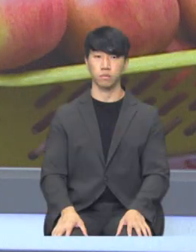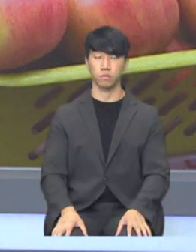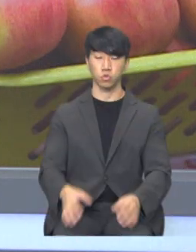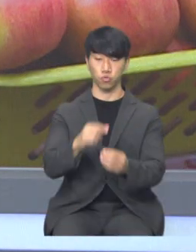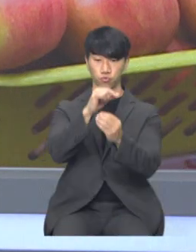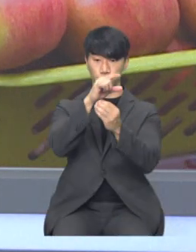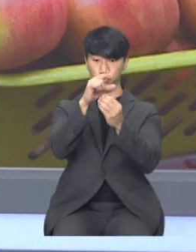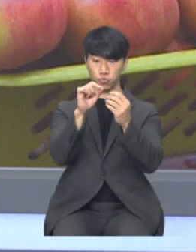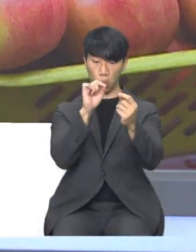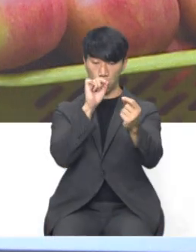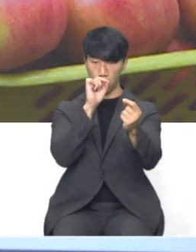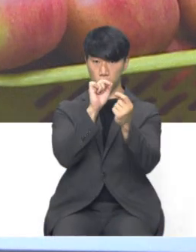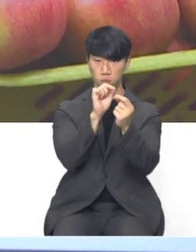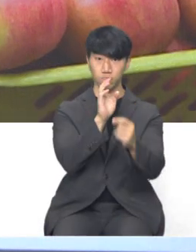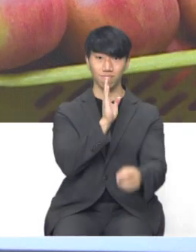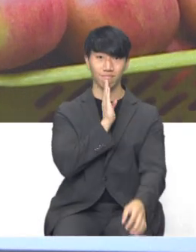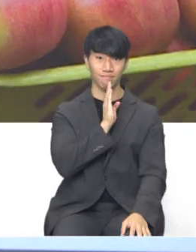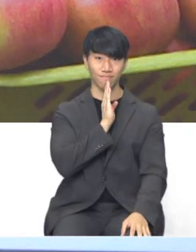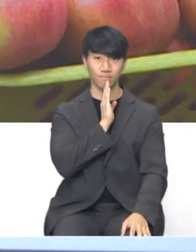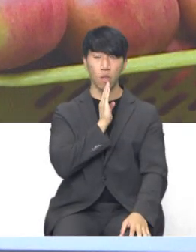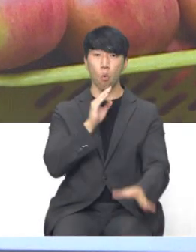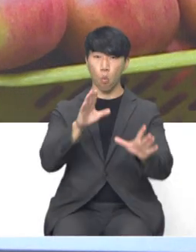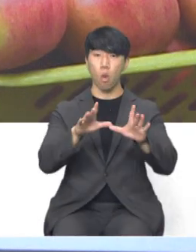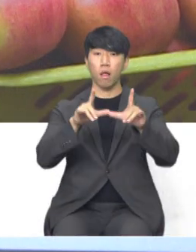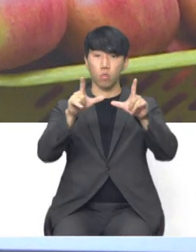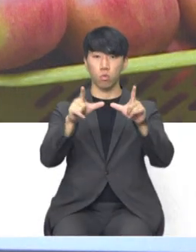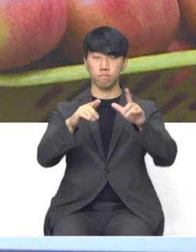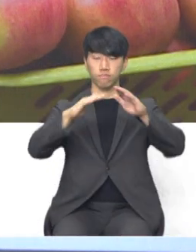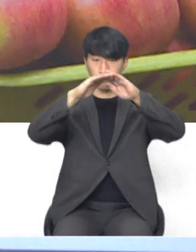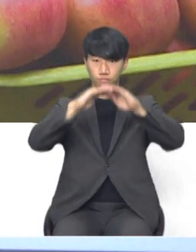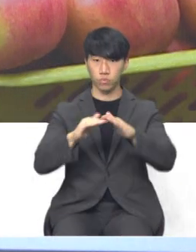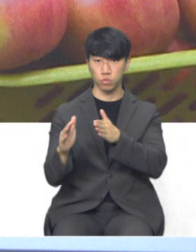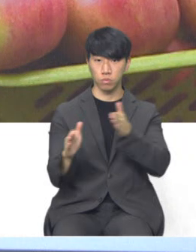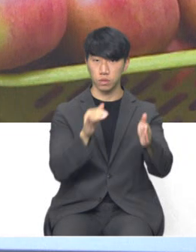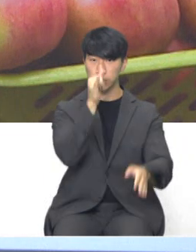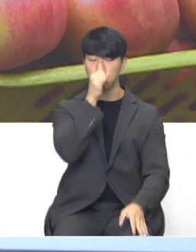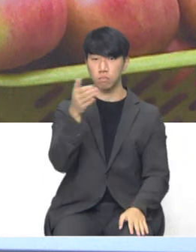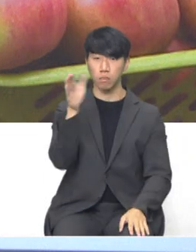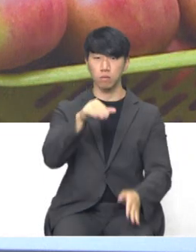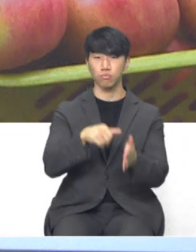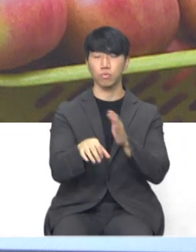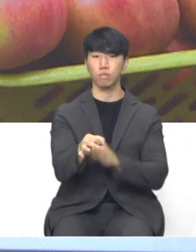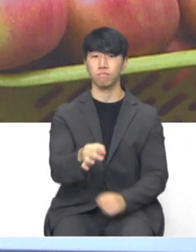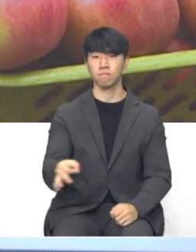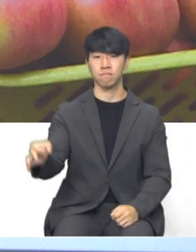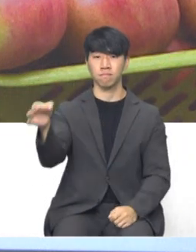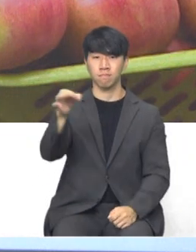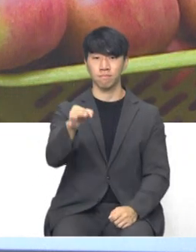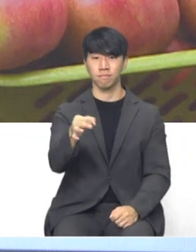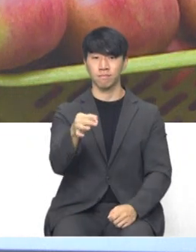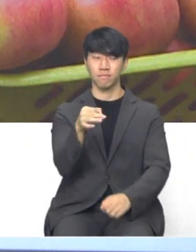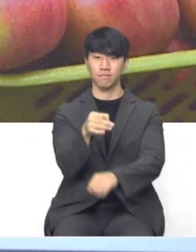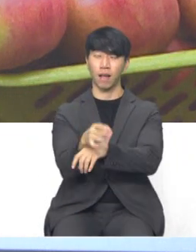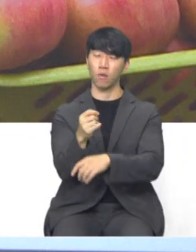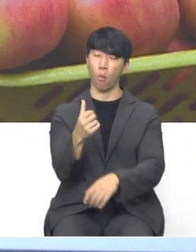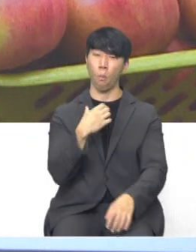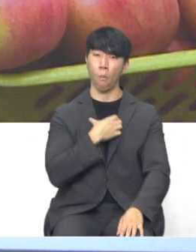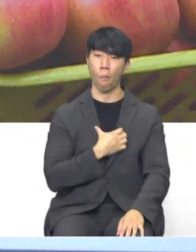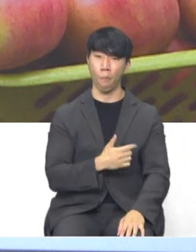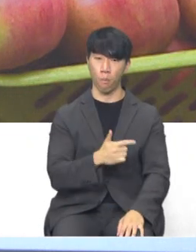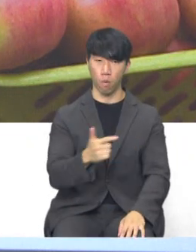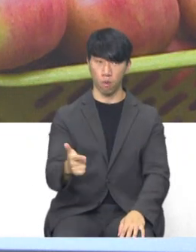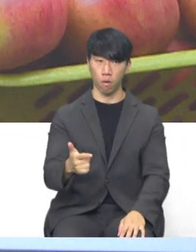추석 명절이 얼마 남지 않았는데요. 올해도 차례상 준비를 하지만 물가가 올라 장보기가 빠듯하실 겁니다.